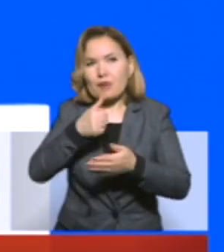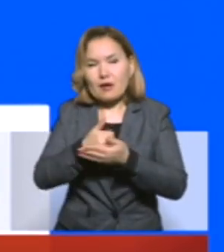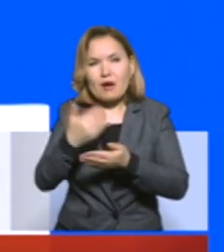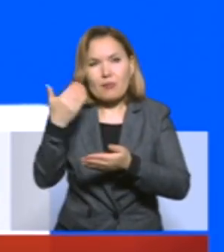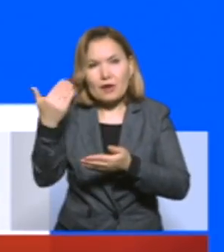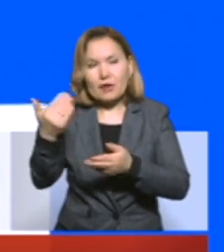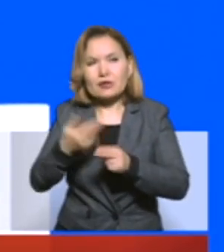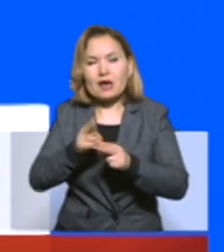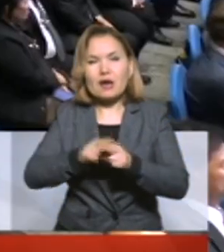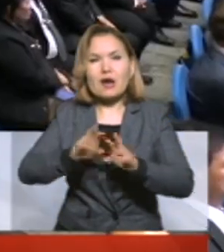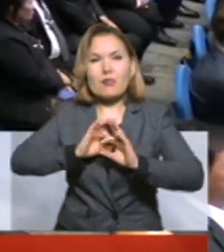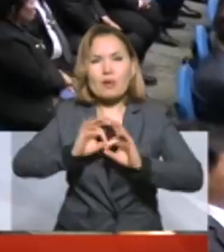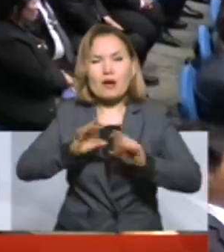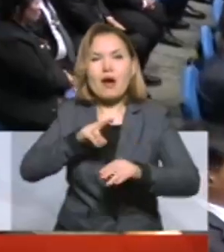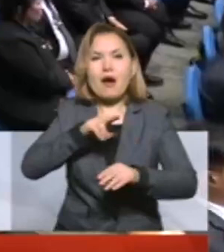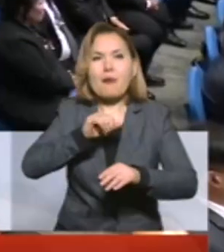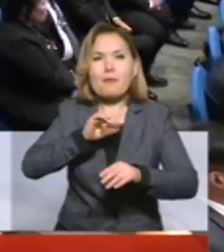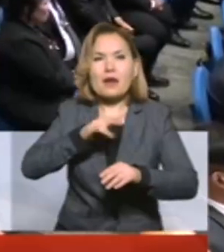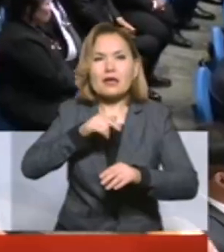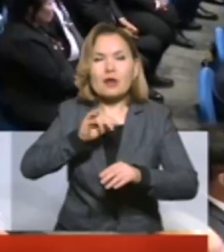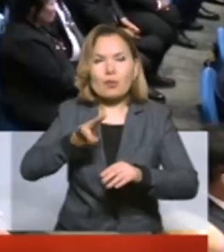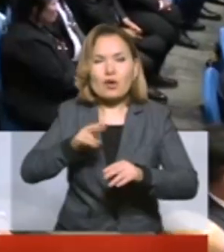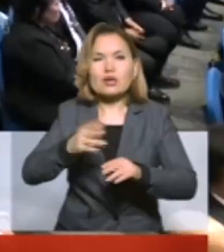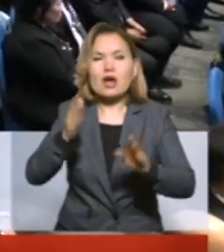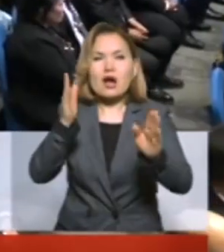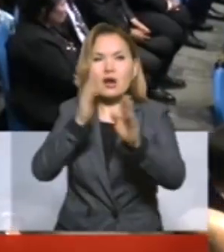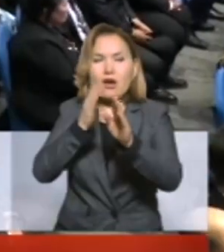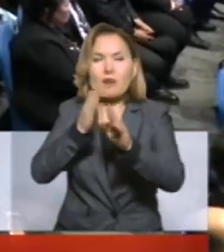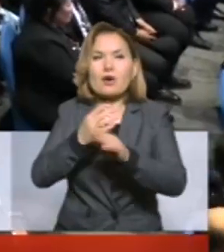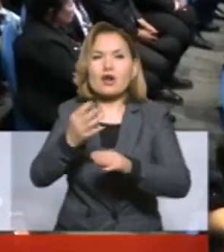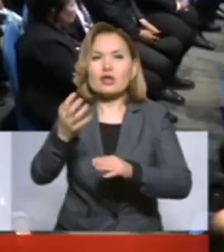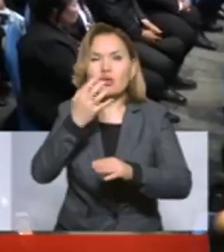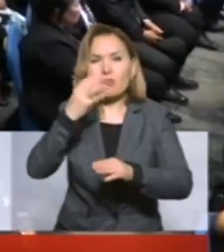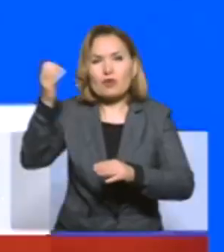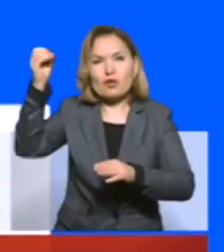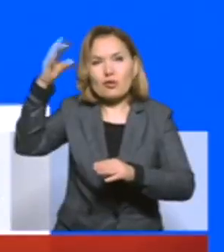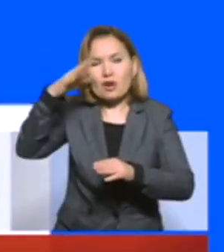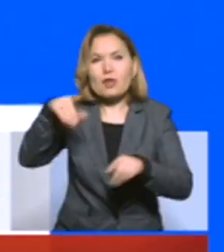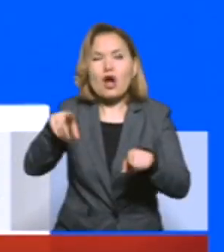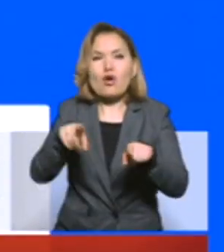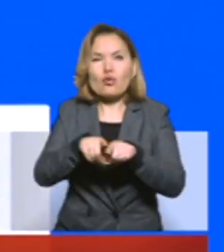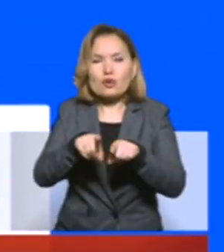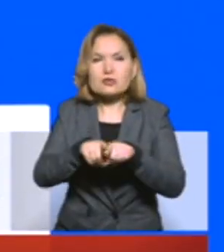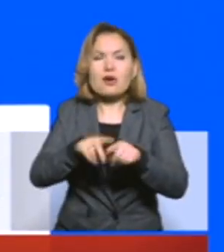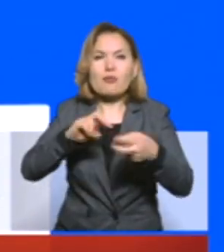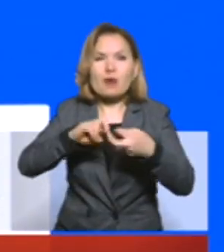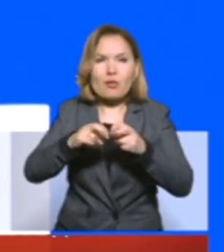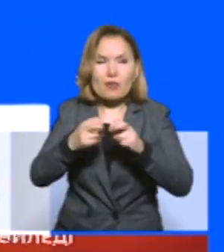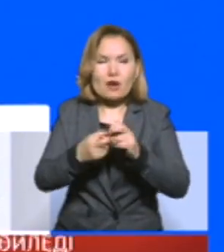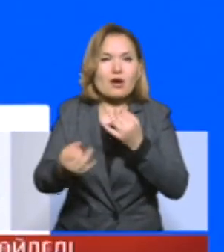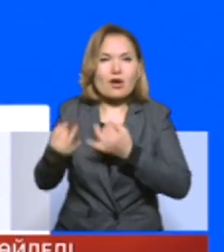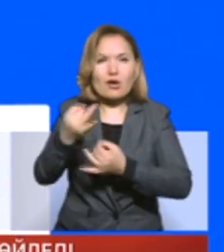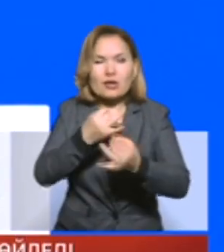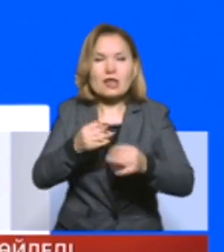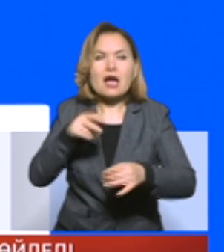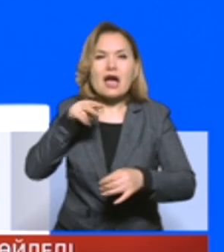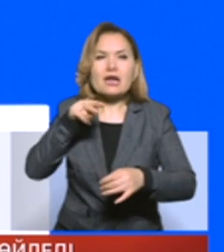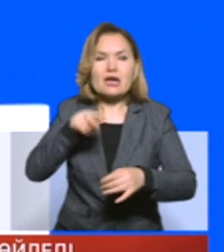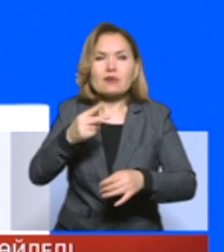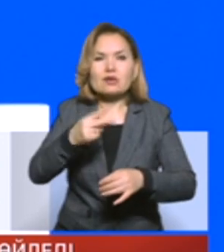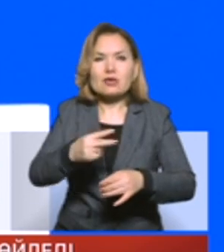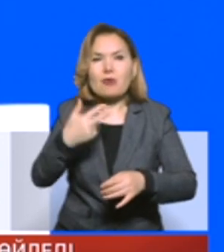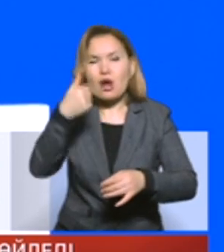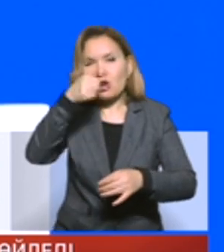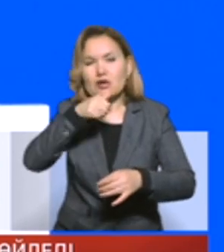Ги Мун жаһандық жылынуды баяулату үшін жұдырықтай жұмылу керек дейді. 2023 жыл ең ыстық жыл